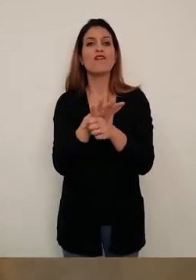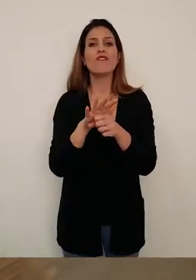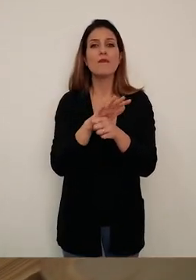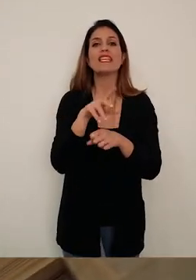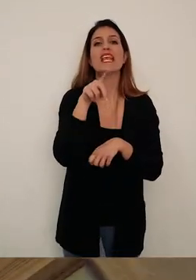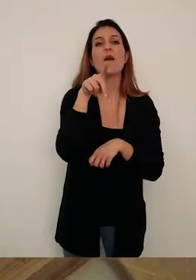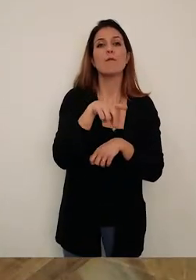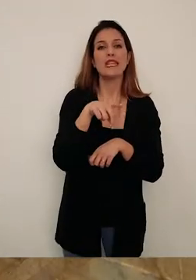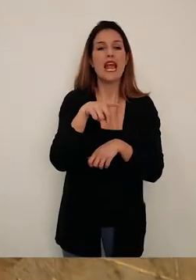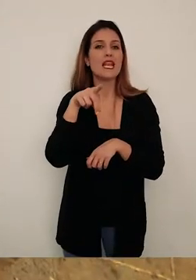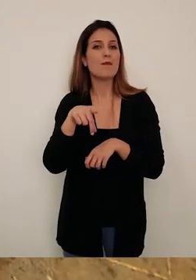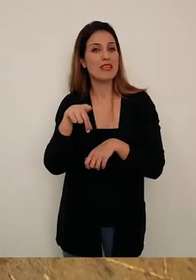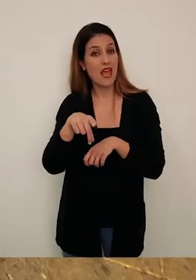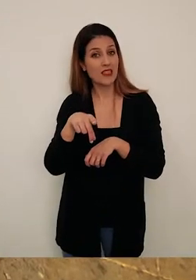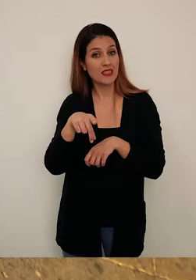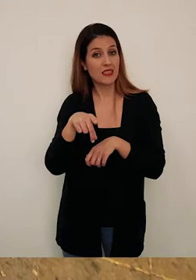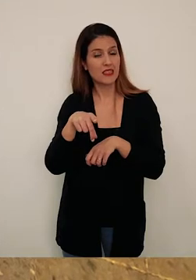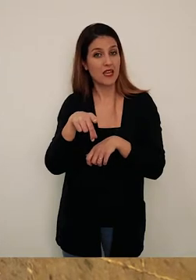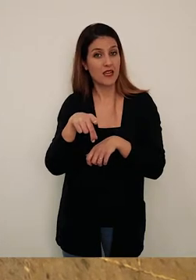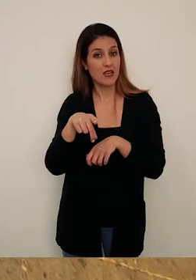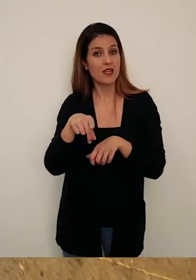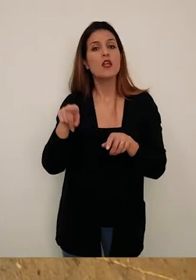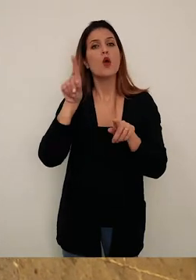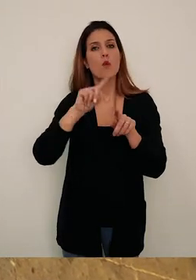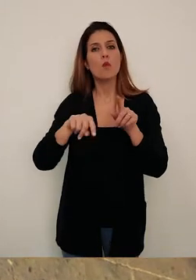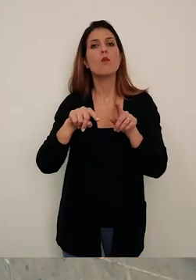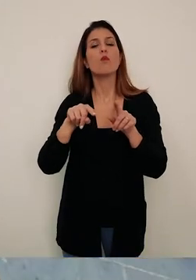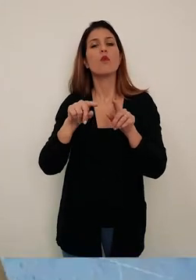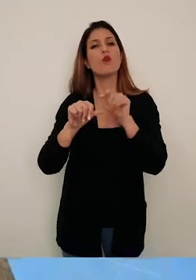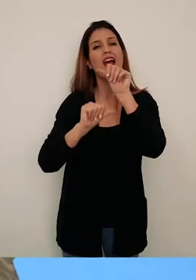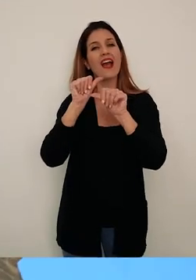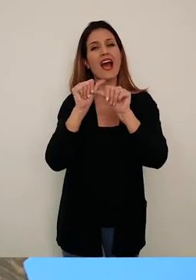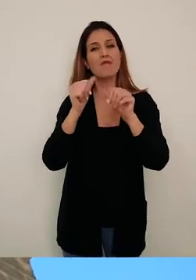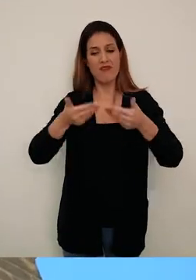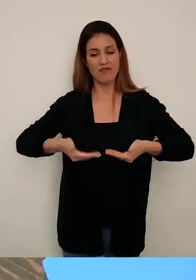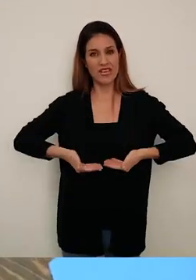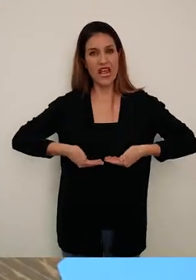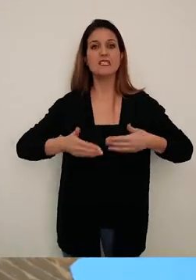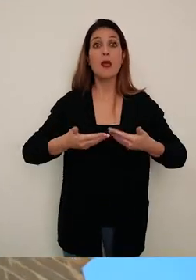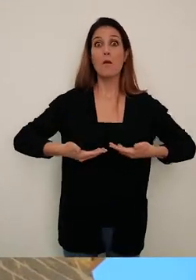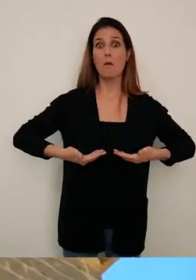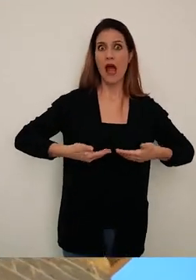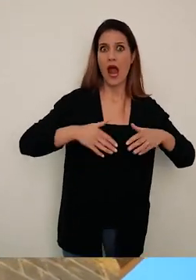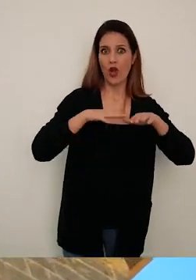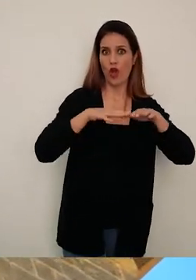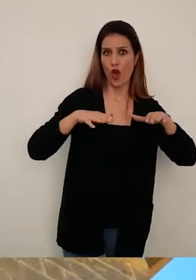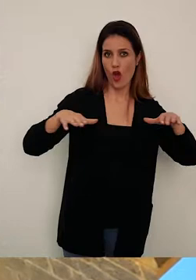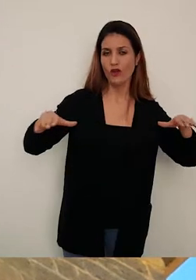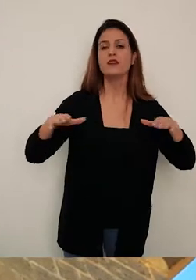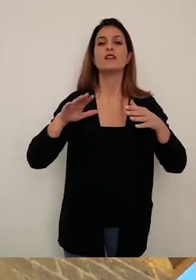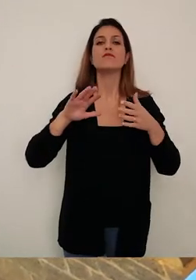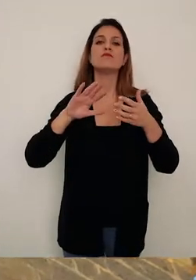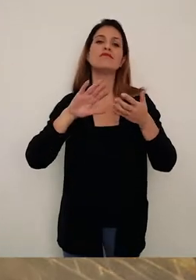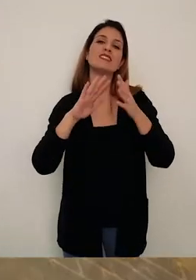famiglia Pinelli Pignatelli, come pure subirono trasformazioni le finestre e i balconi sontuosamente decorati in